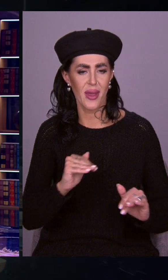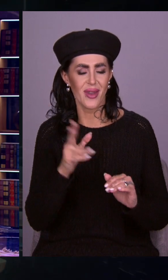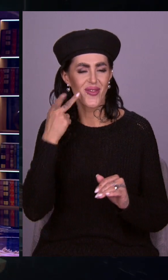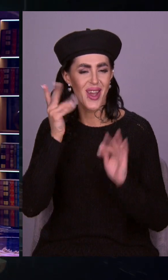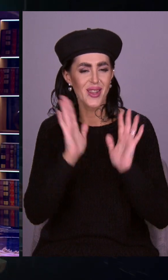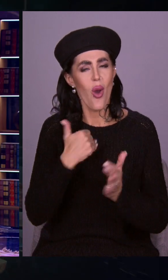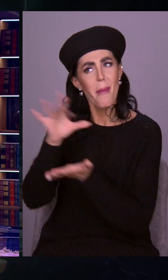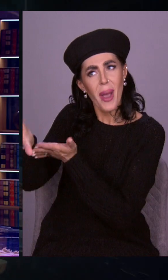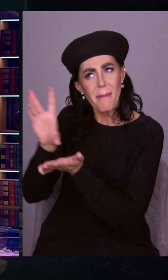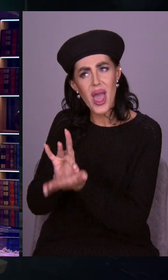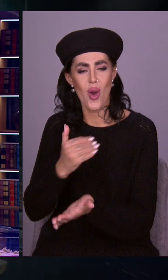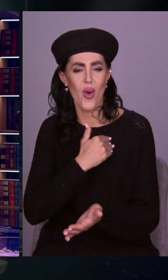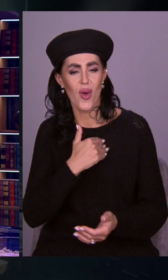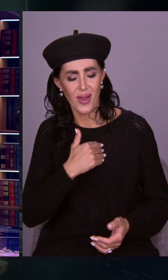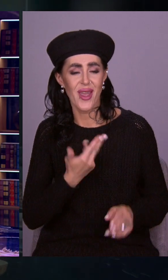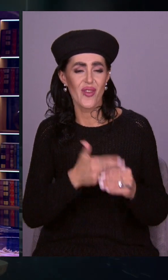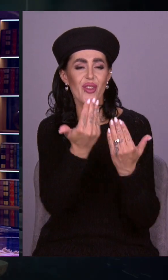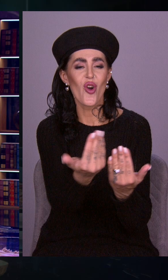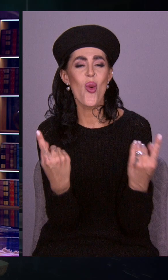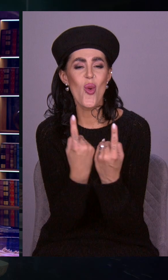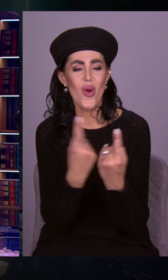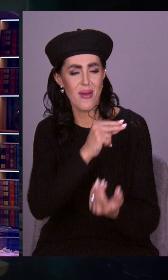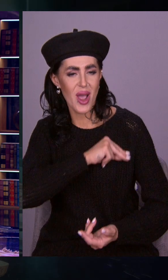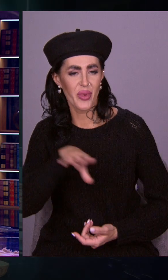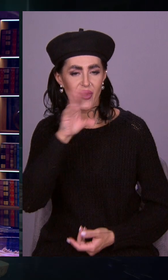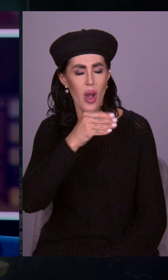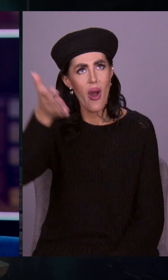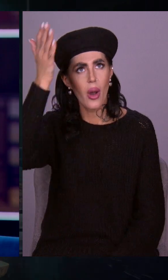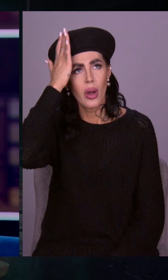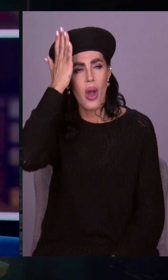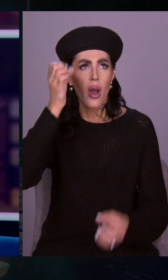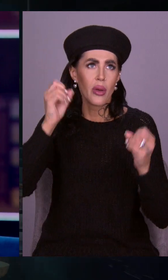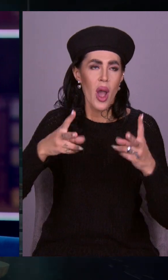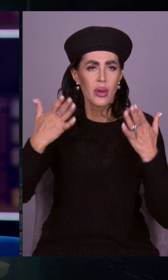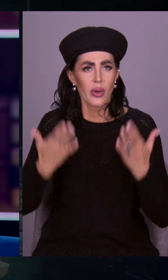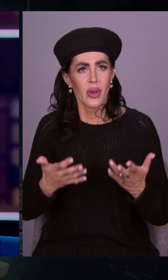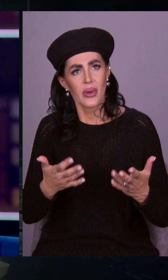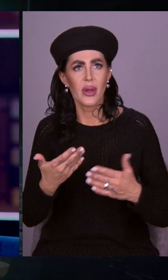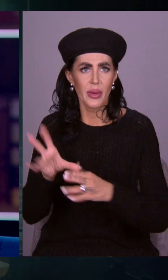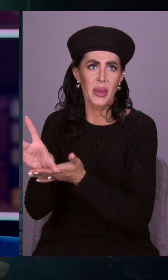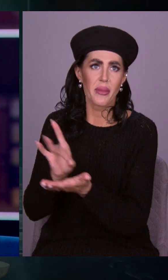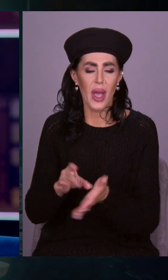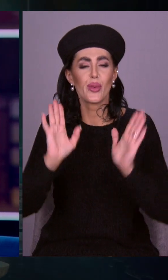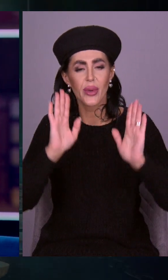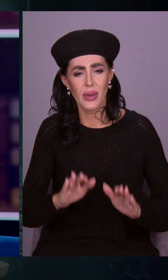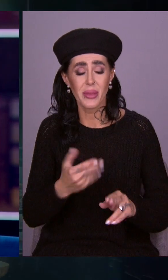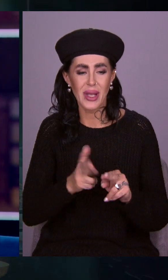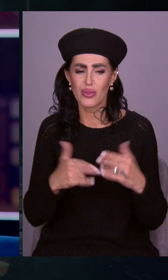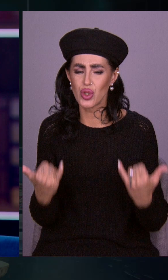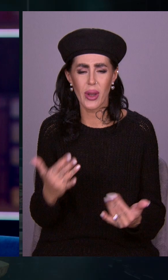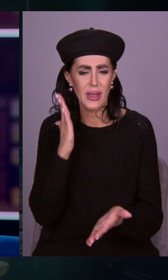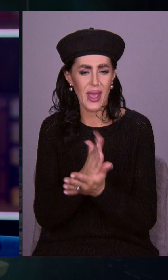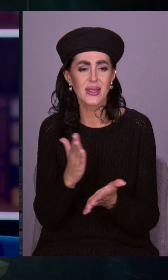я не хотіла, типу, власне, але мені дуже приємно. Найнаслідують. Є ще дуже багато класних моїх колег, які роблять не менш гарні